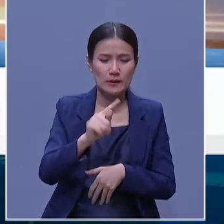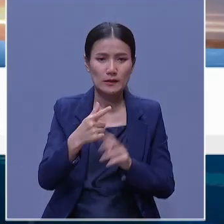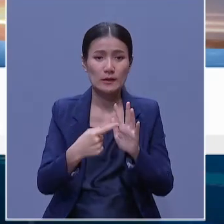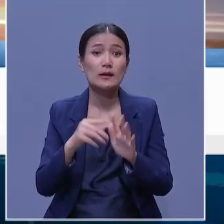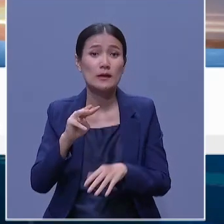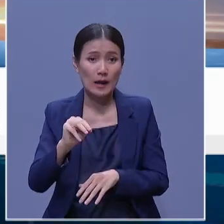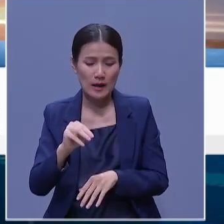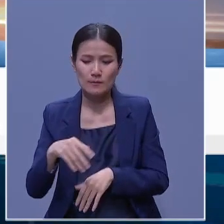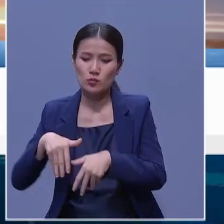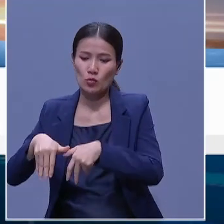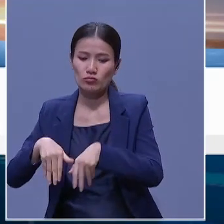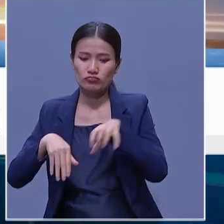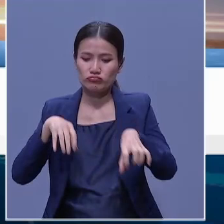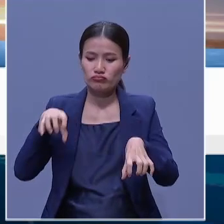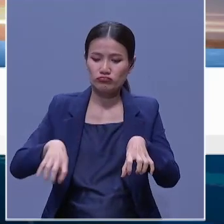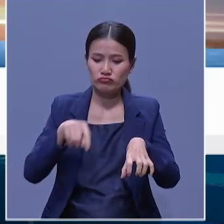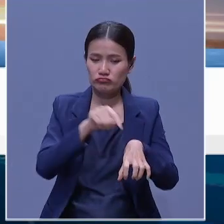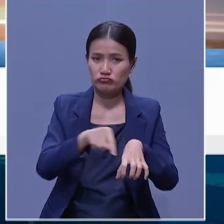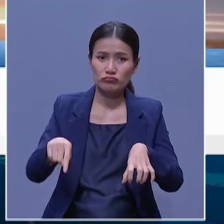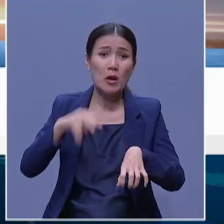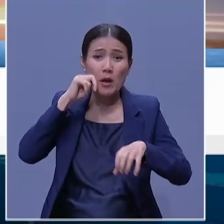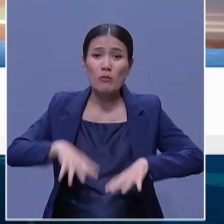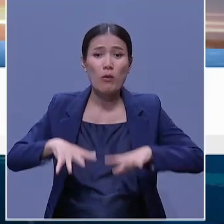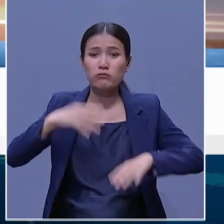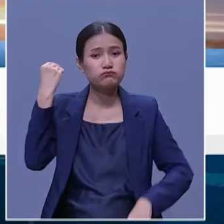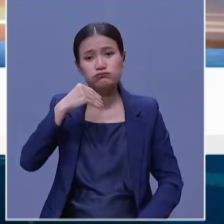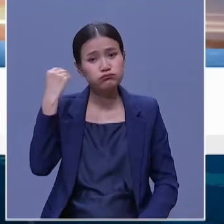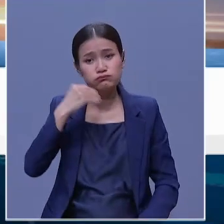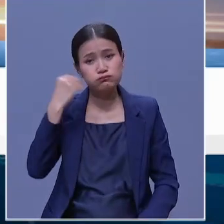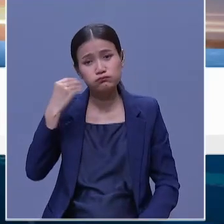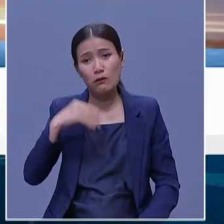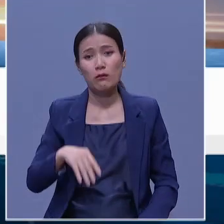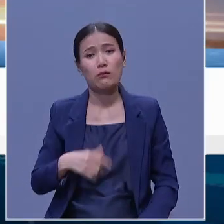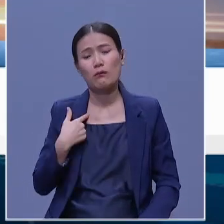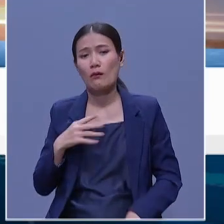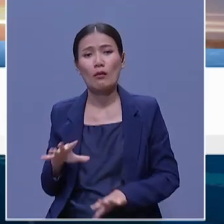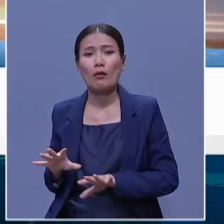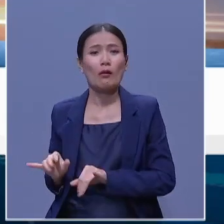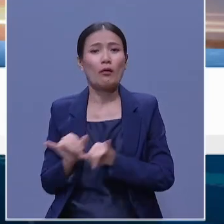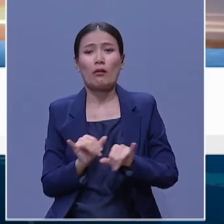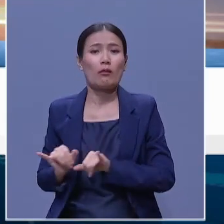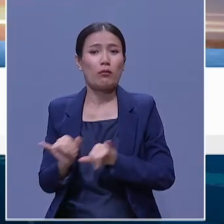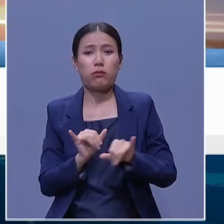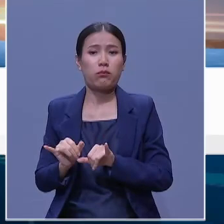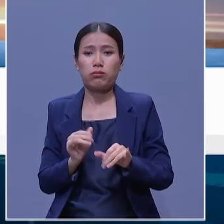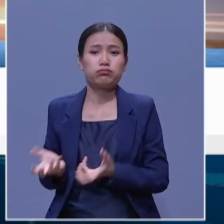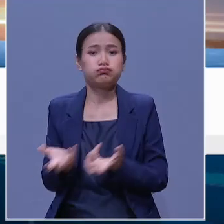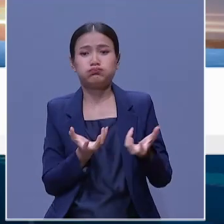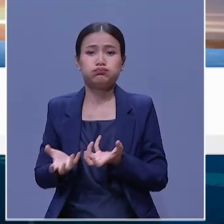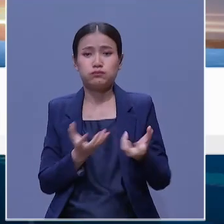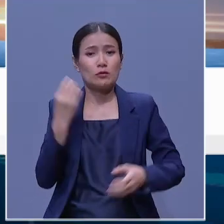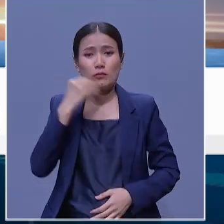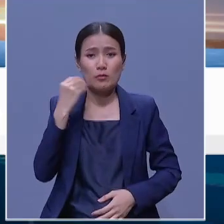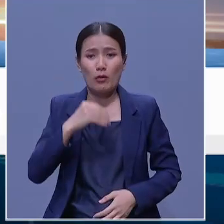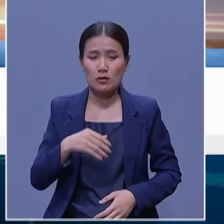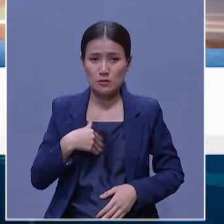ภอวารินชำราบซึ่งเป็นพื้นที่เกิดน้ำท่วมเป็นประจำชาวบ้านต้องอพยพหนีน้ำท่วมอยู่บ่อยครั้งโดยไปพักอาศัยอยู่ตาม